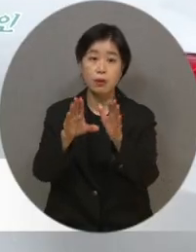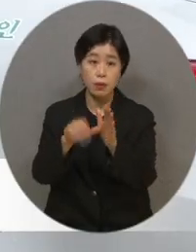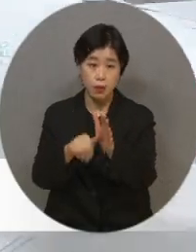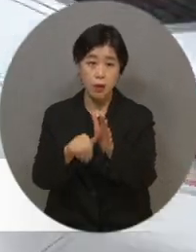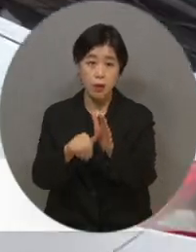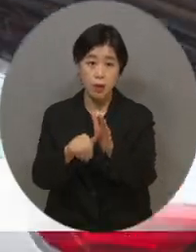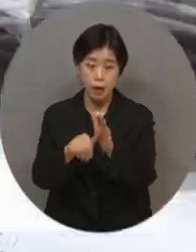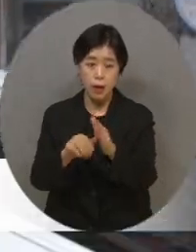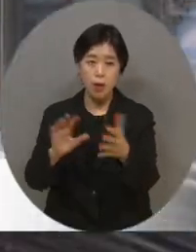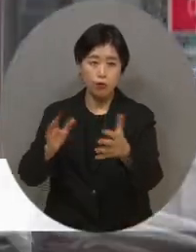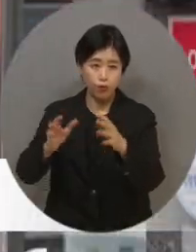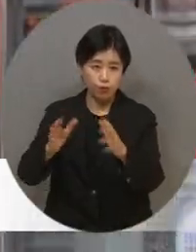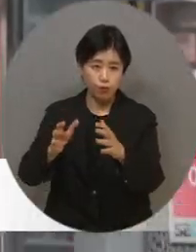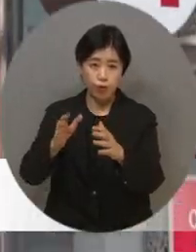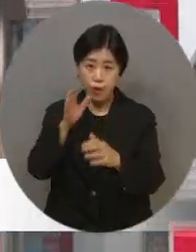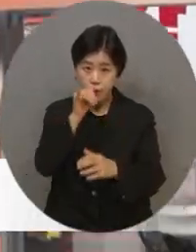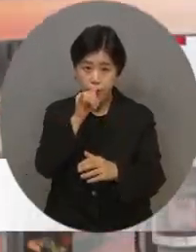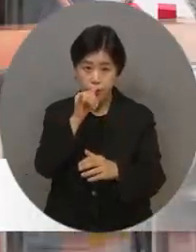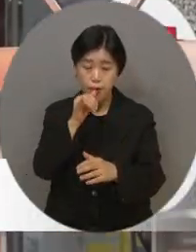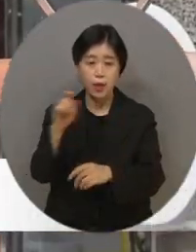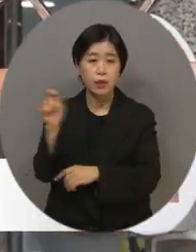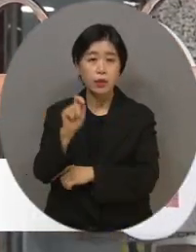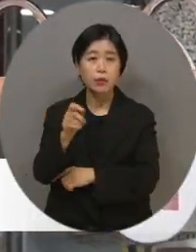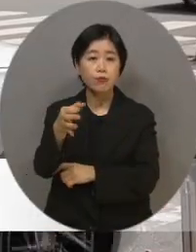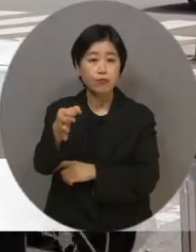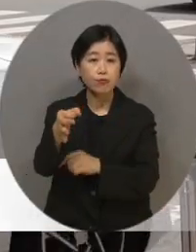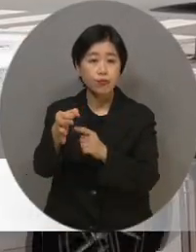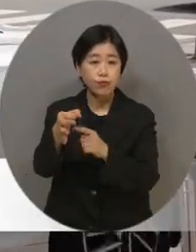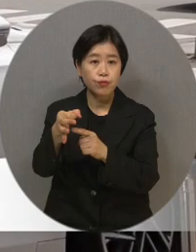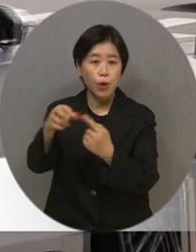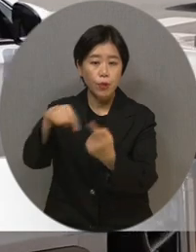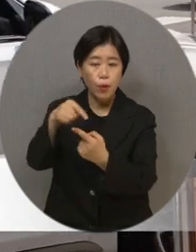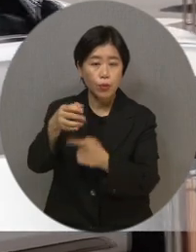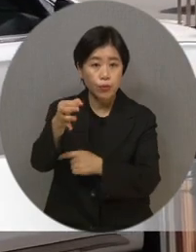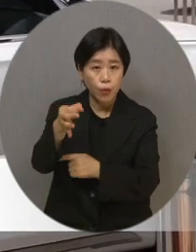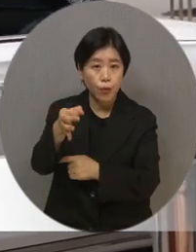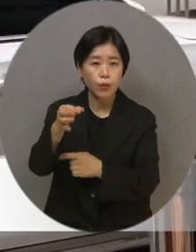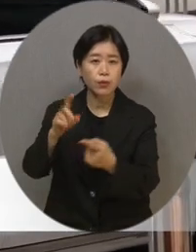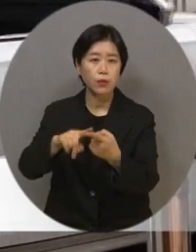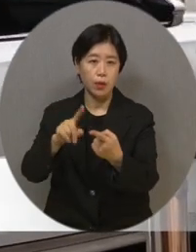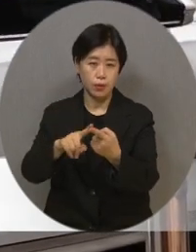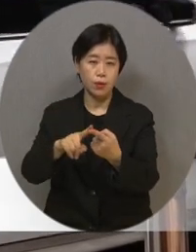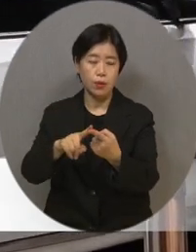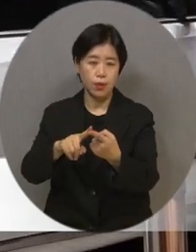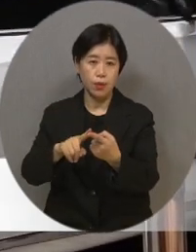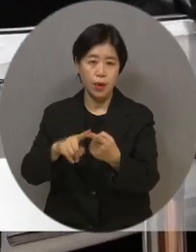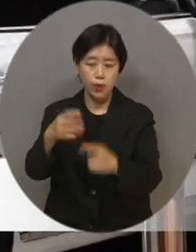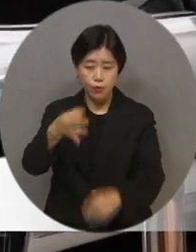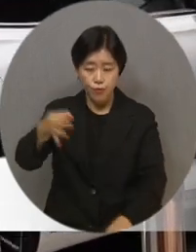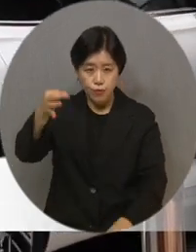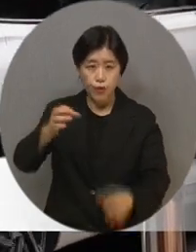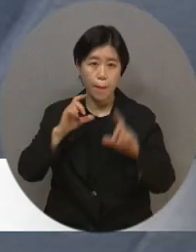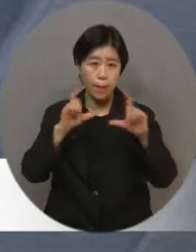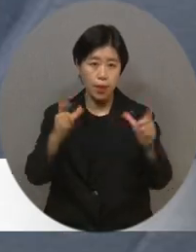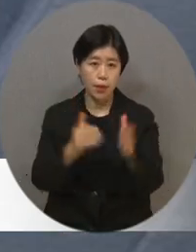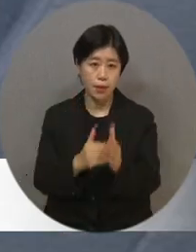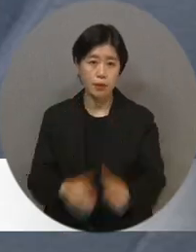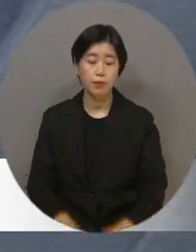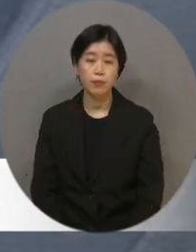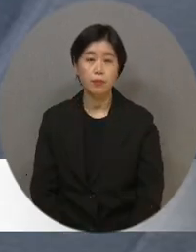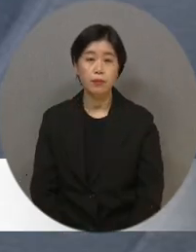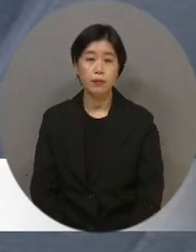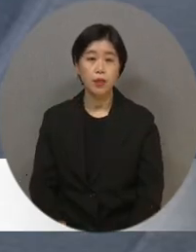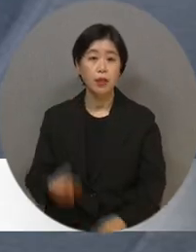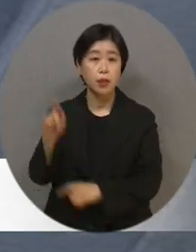소비자정책심의위원회가 마련한 택시 운임 요율 조정 기준을 도내 22개 시군에 통보했습니다. 전남도